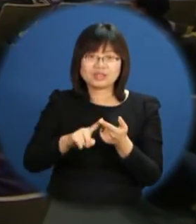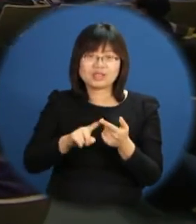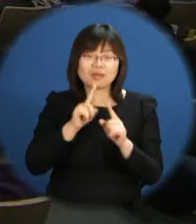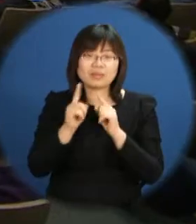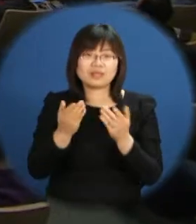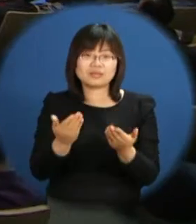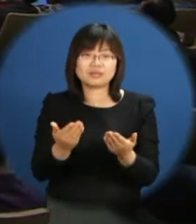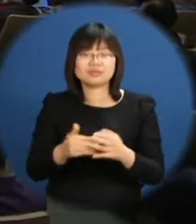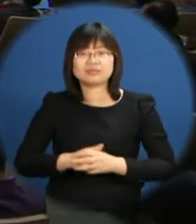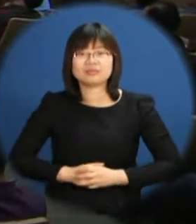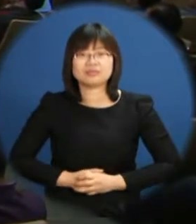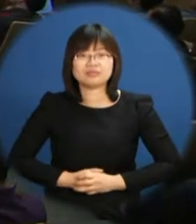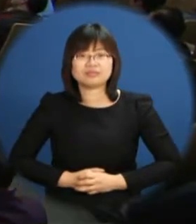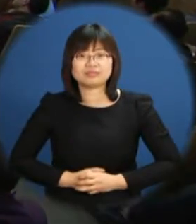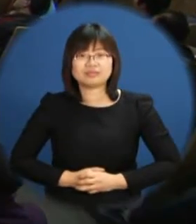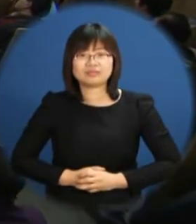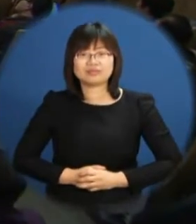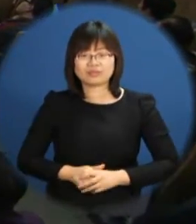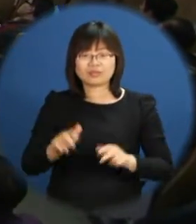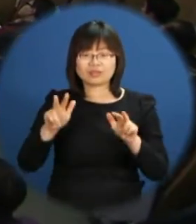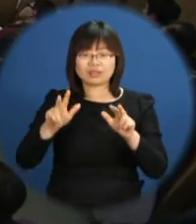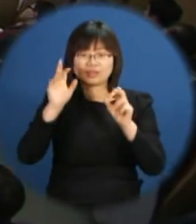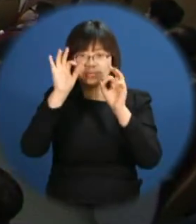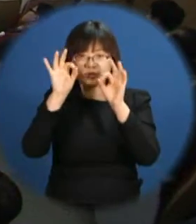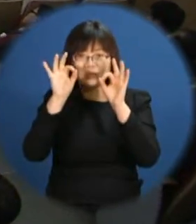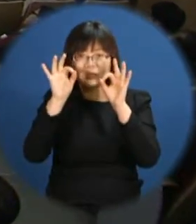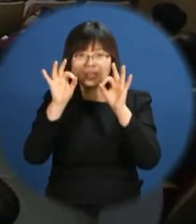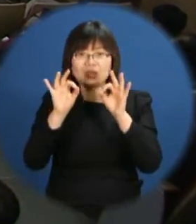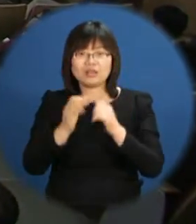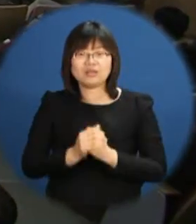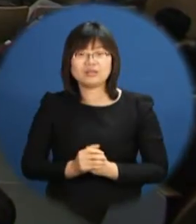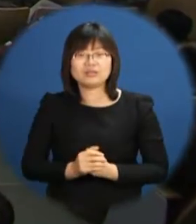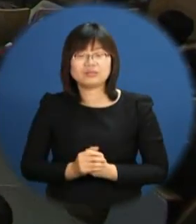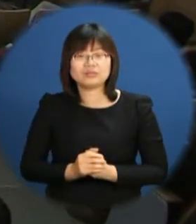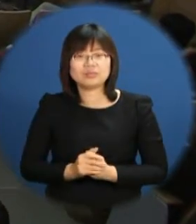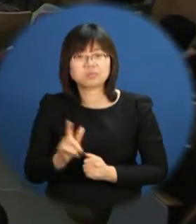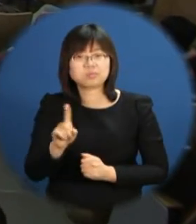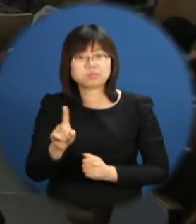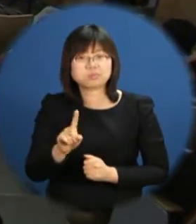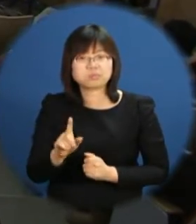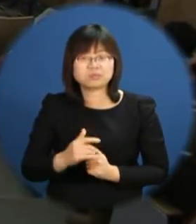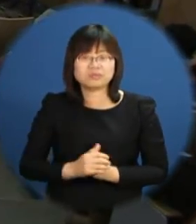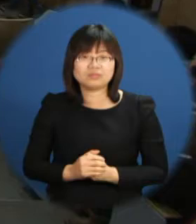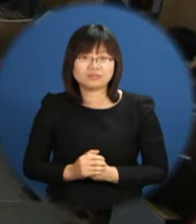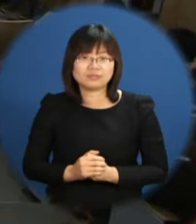이라고 했는데 지금 보시는 이 명패 는 뭐냐면